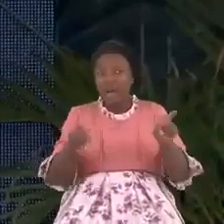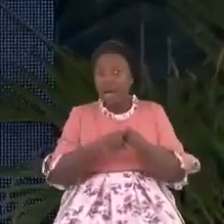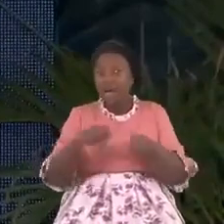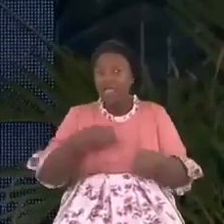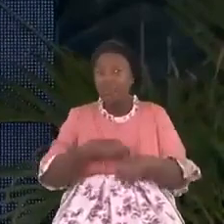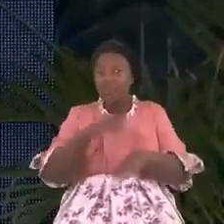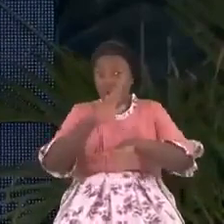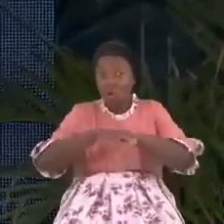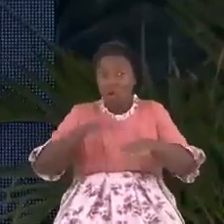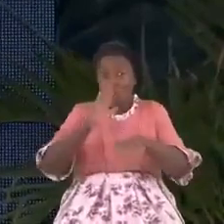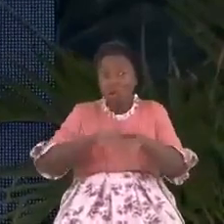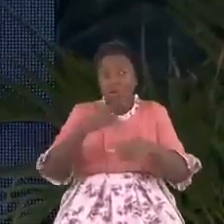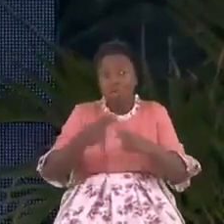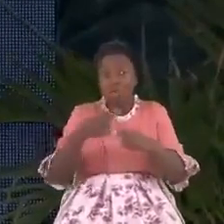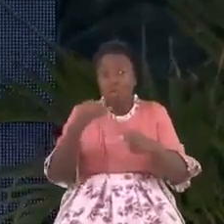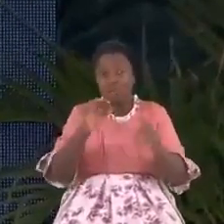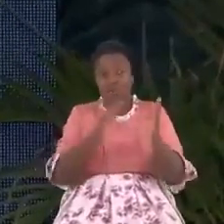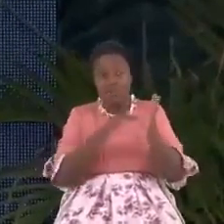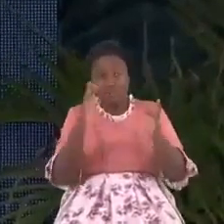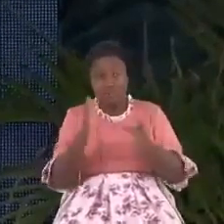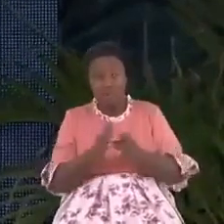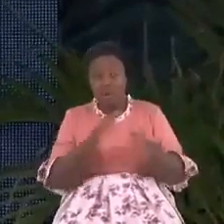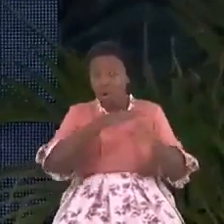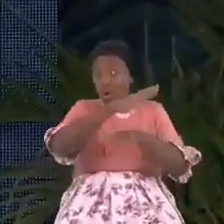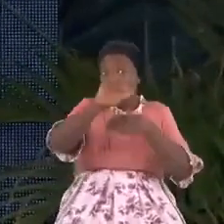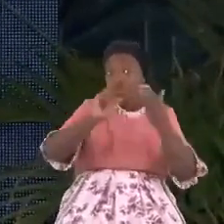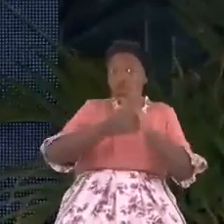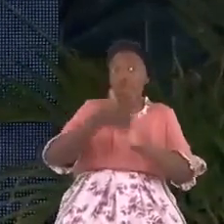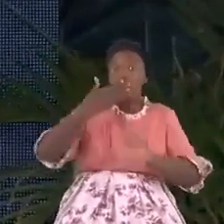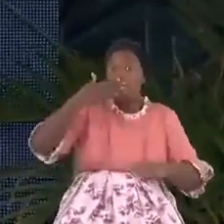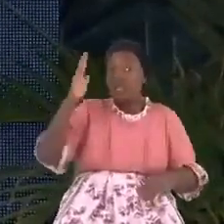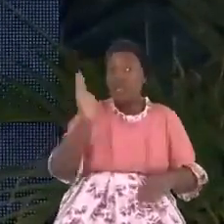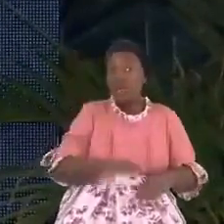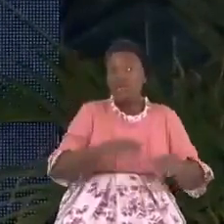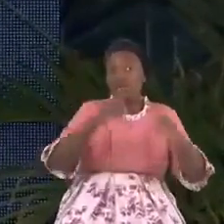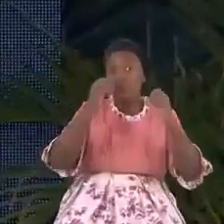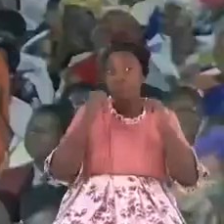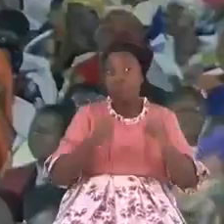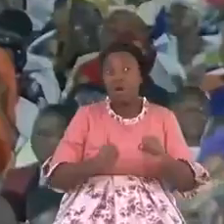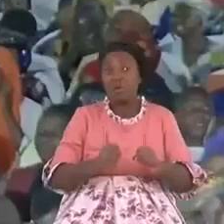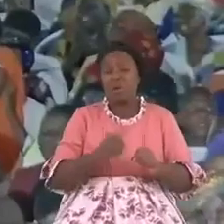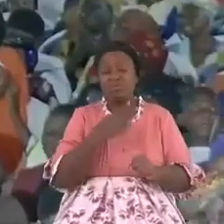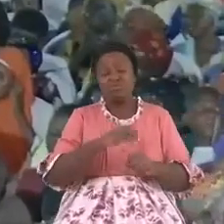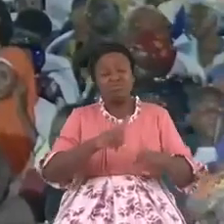aha Jizọs, ike ọchịchịrị ndị a niile ha ga-agbafu.